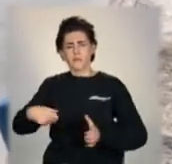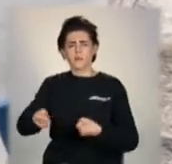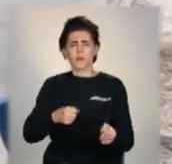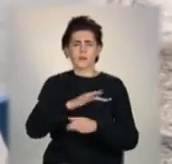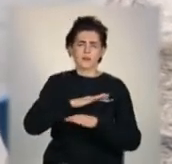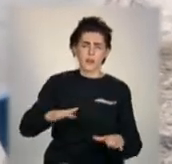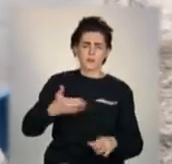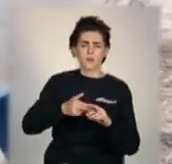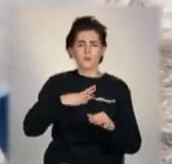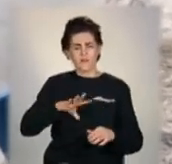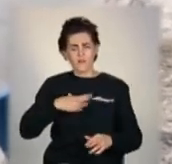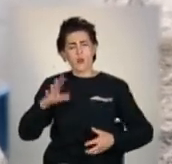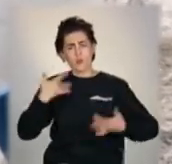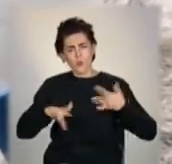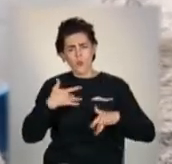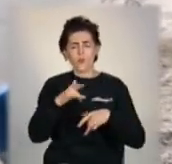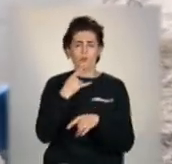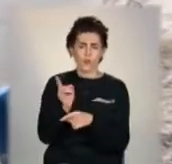кермом. Бували такі